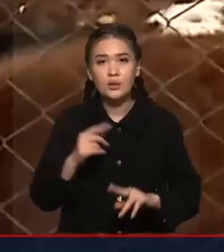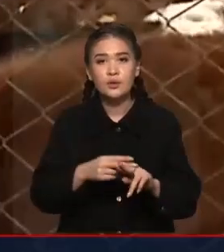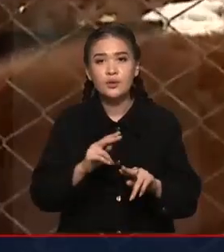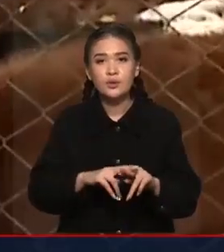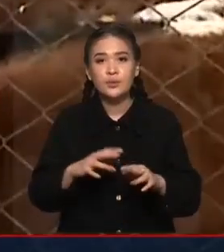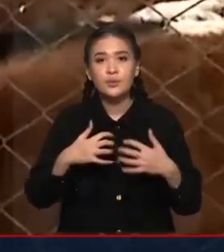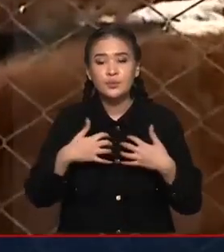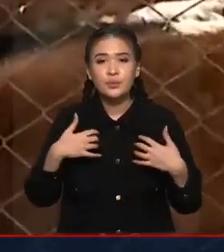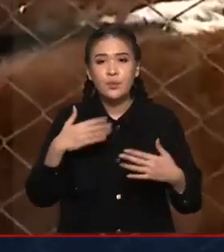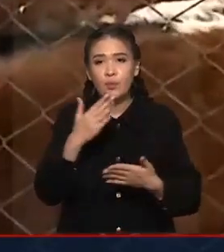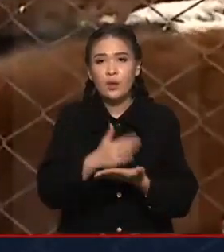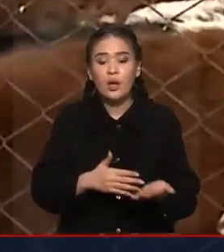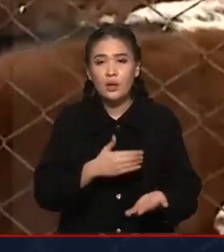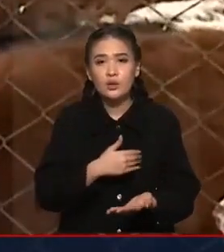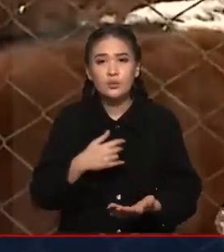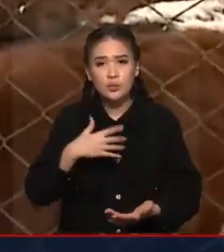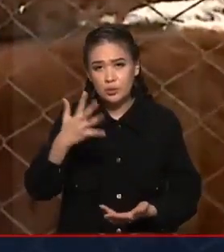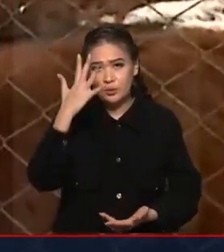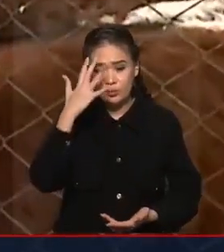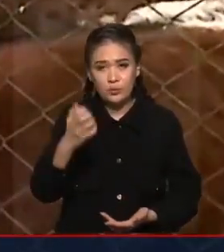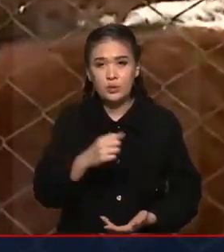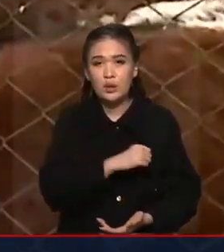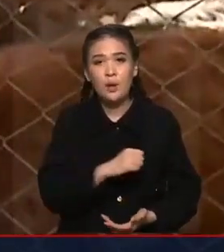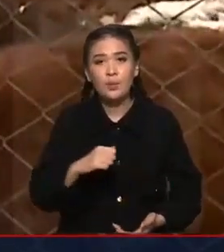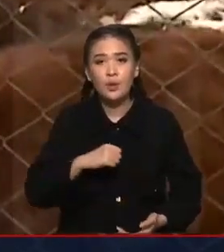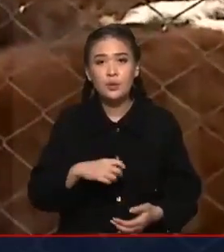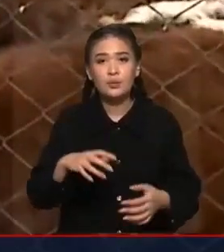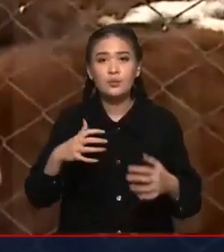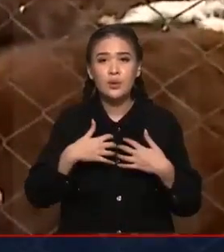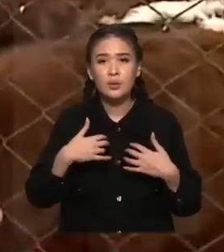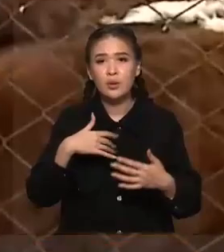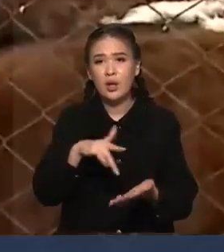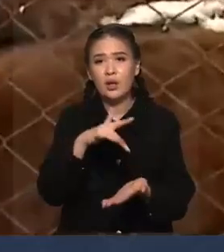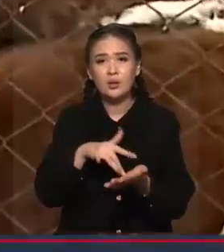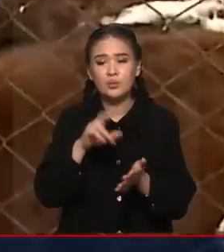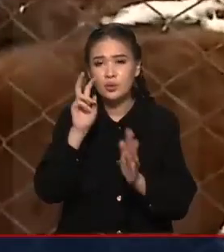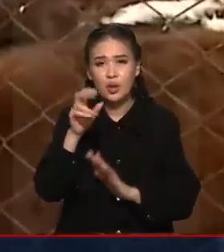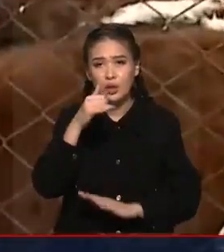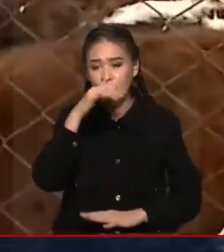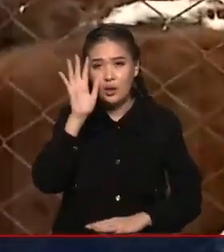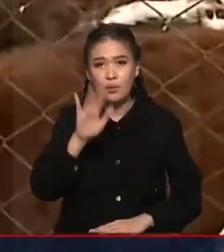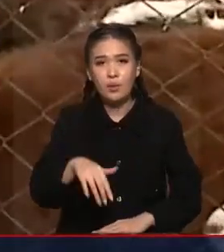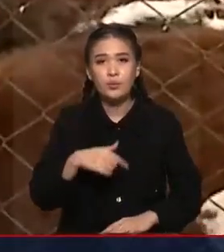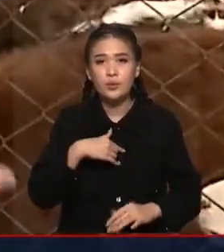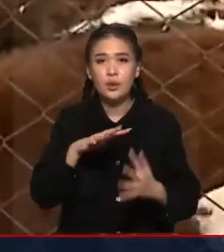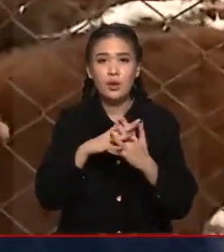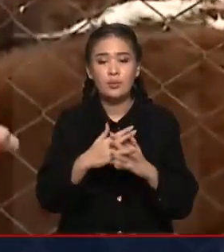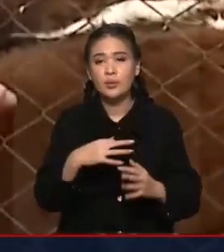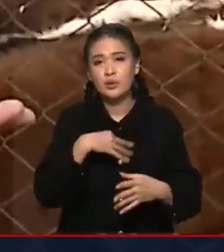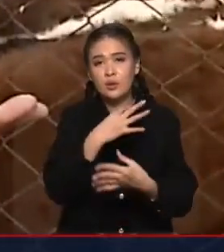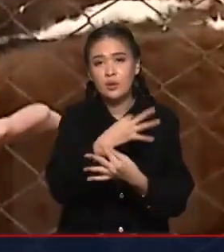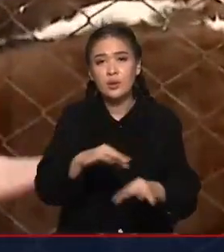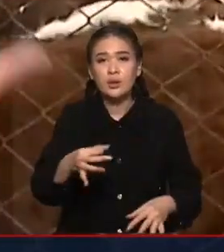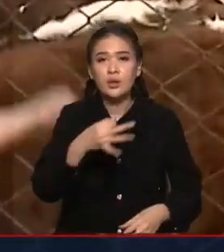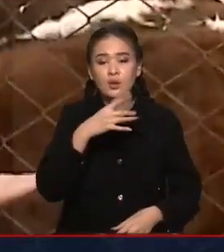бөліп беріңіз дегем. Өзім құмармын. Сол малдың ішінде қалаға барсам өкпем қысылады менің. Мына далалы жерде рахат қой. Не ішем,